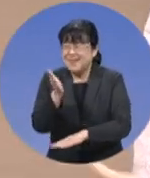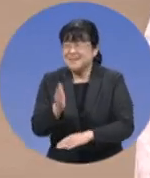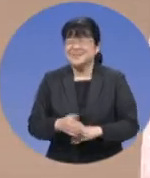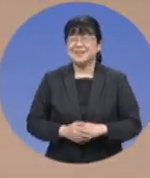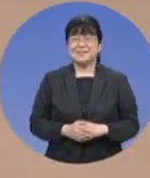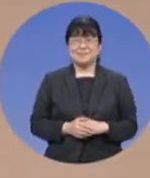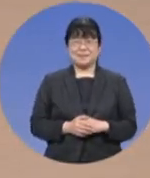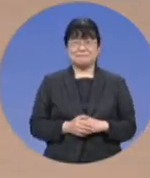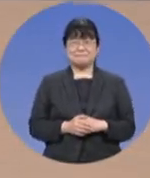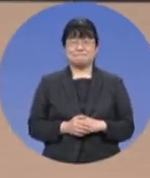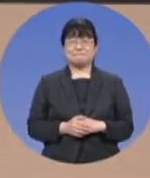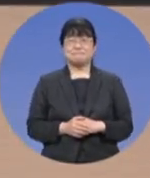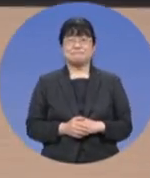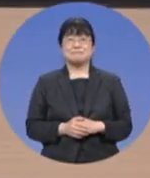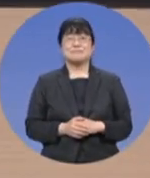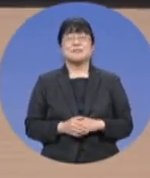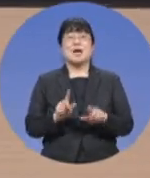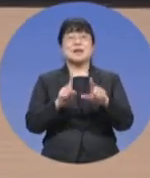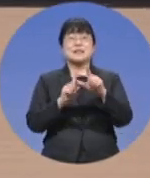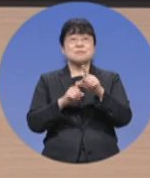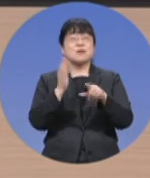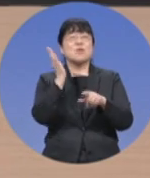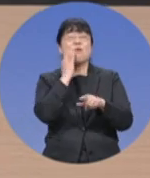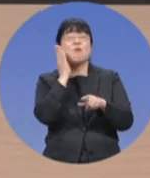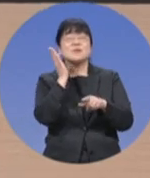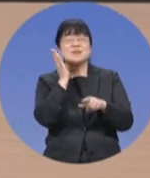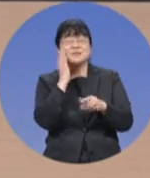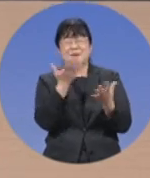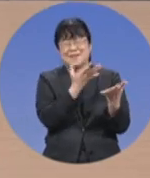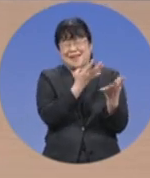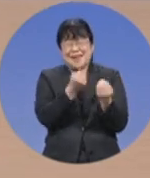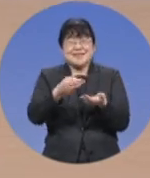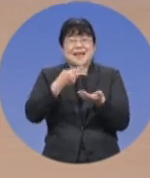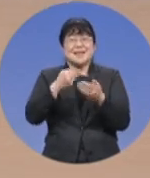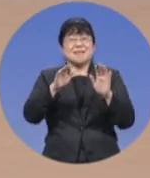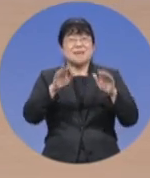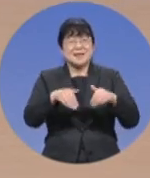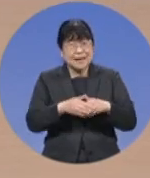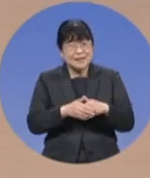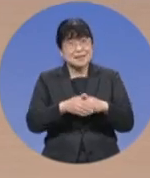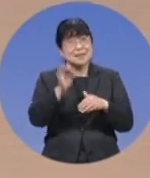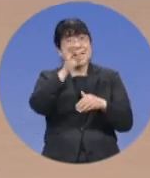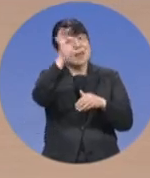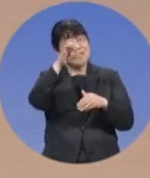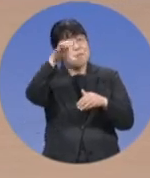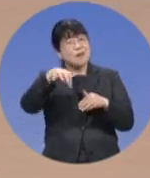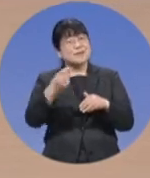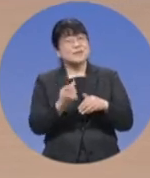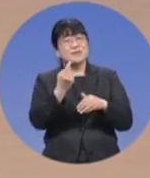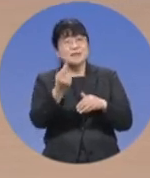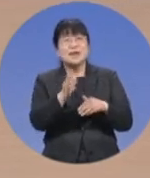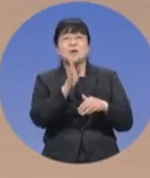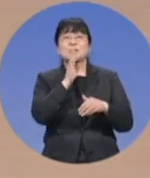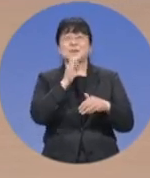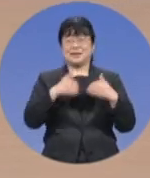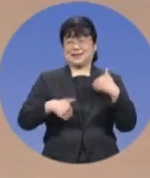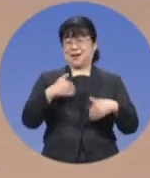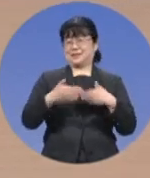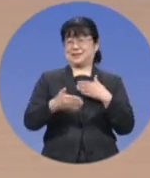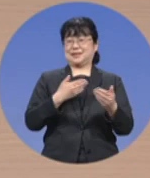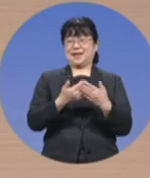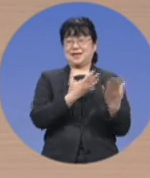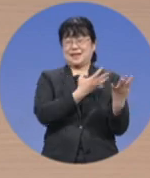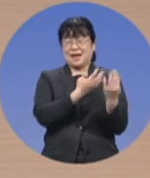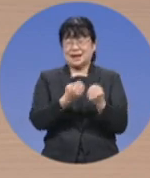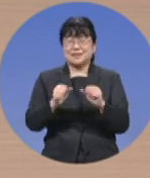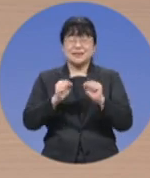。千葉の美味しいものをたくさんいただいたり、観光スポットにお邪魔したり、本当に楽しい経験をたくさ